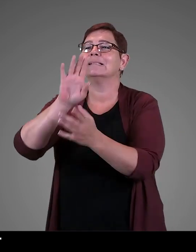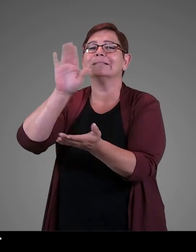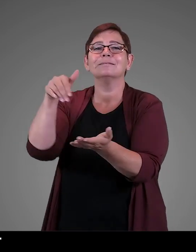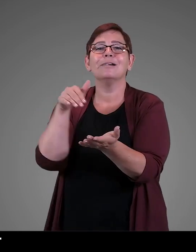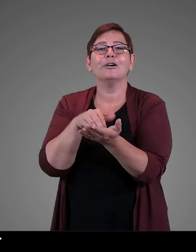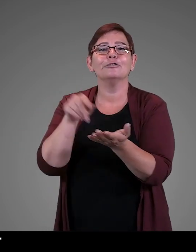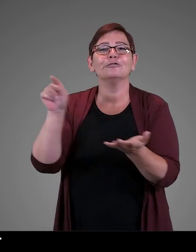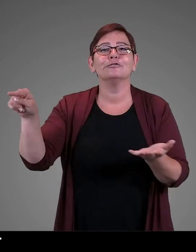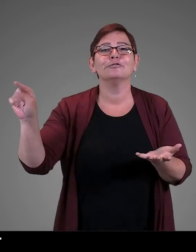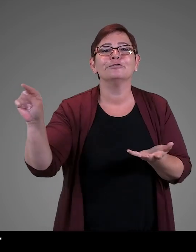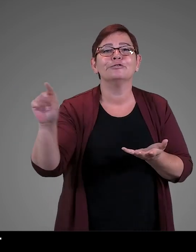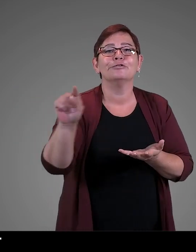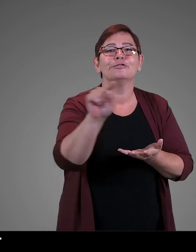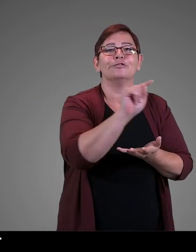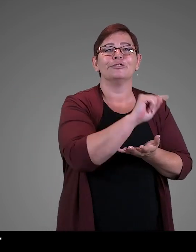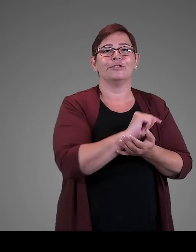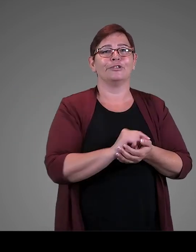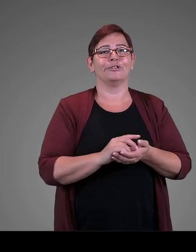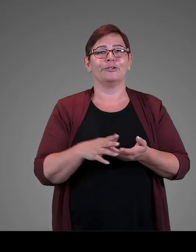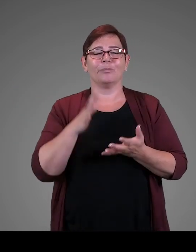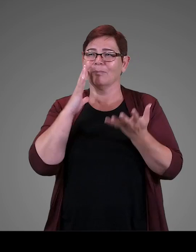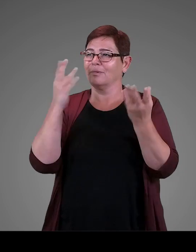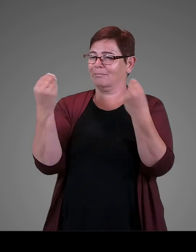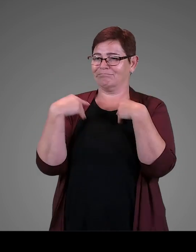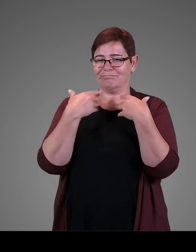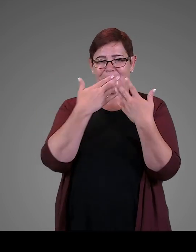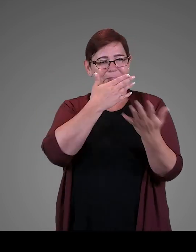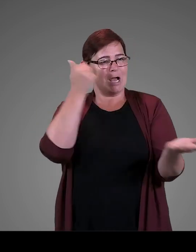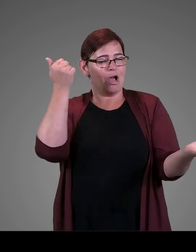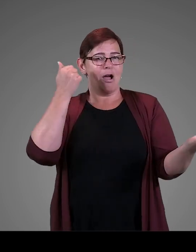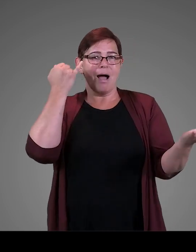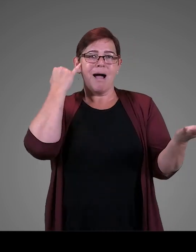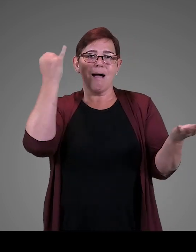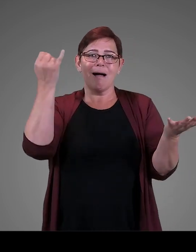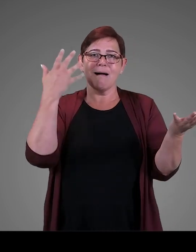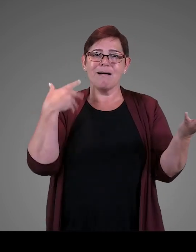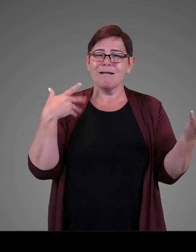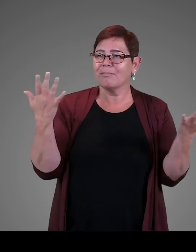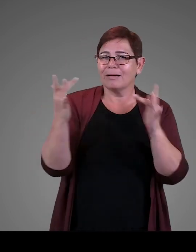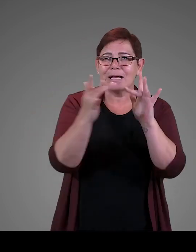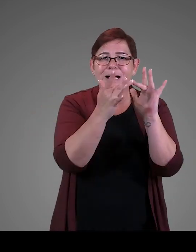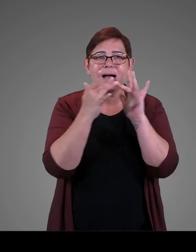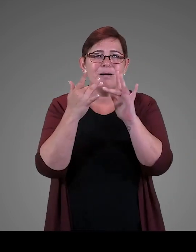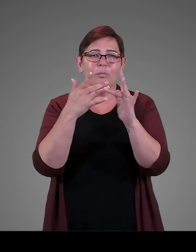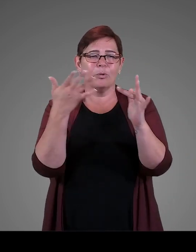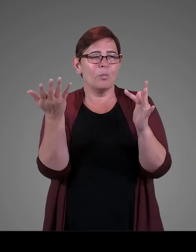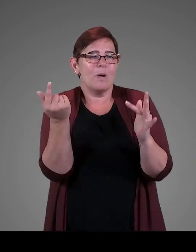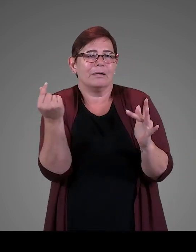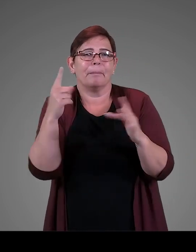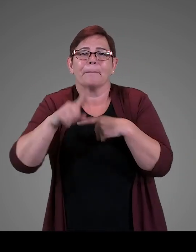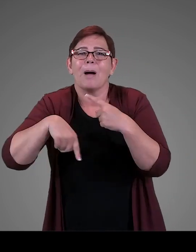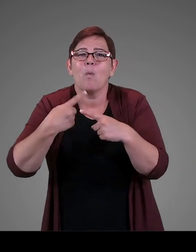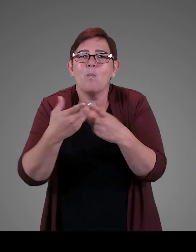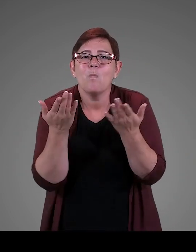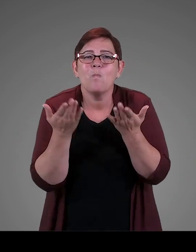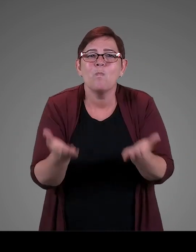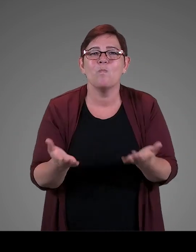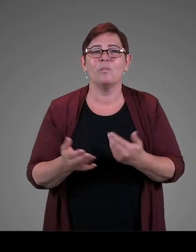tout plein de centres d'artistes. Puis j'étais comme, ça va nous permettre de mieux saisir c'est quoi ce